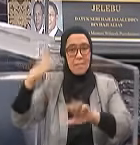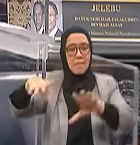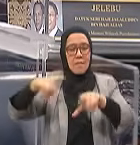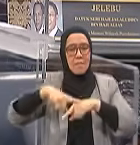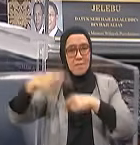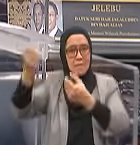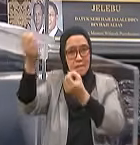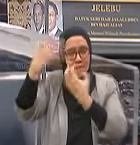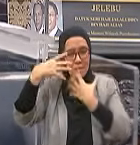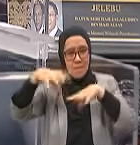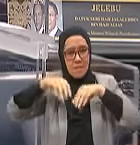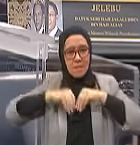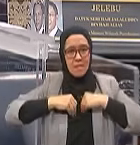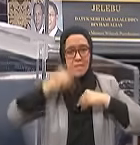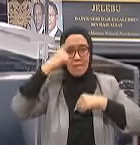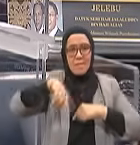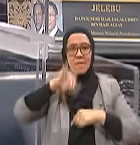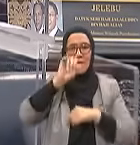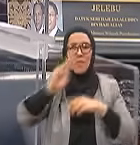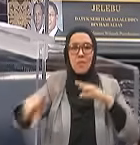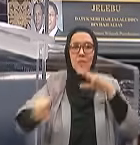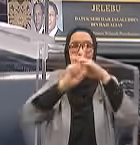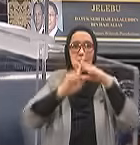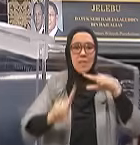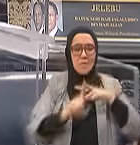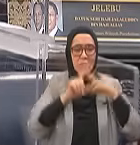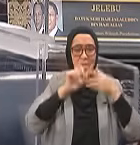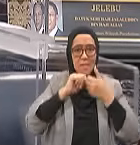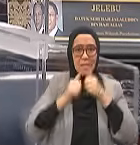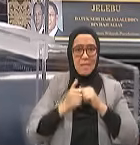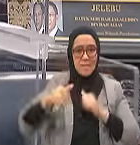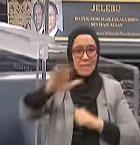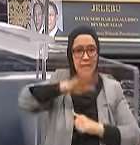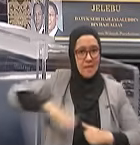yang timbul di kawasan sini of